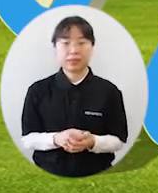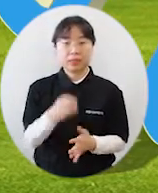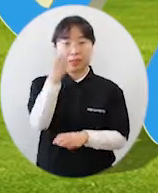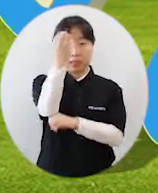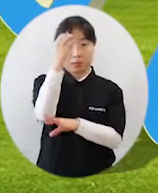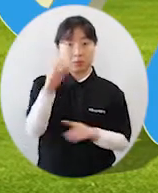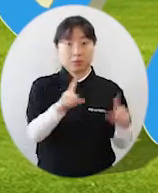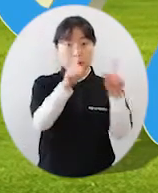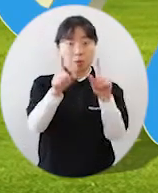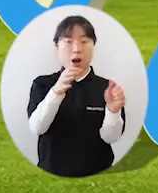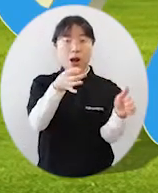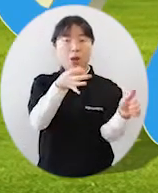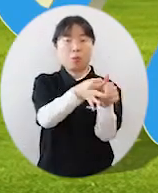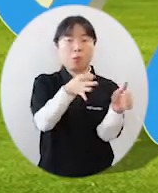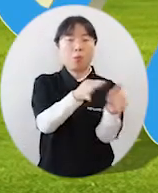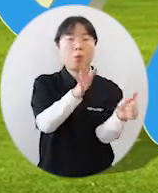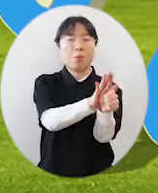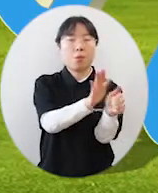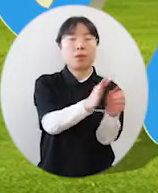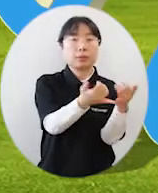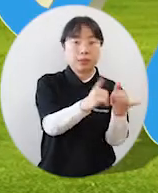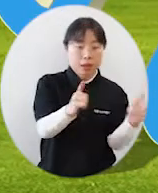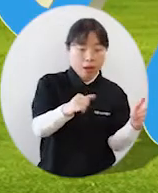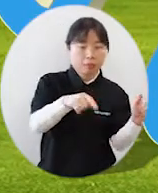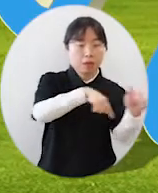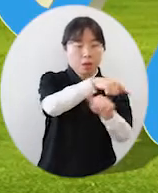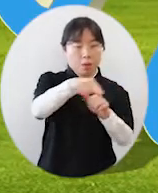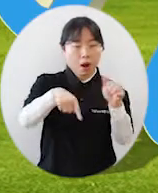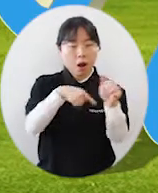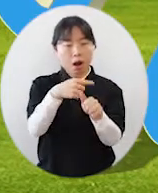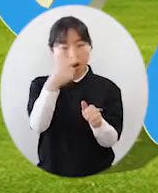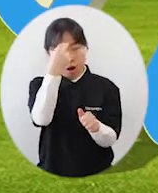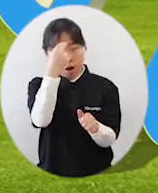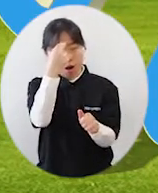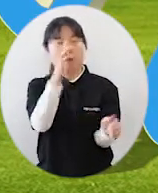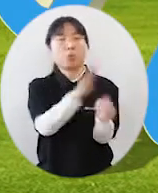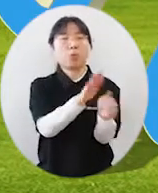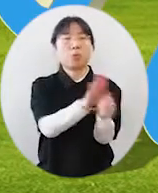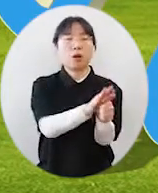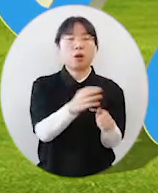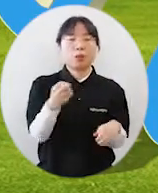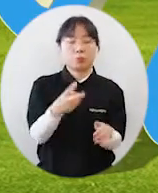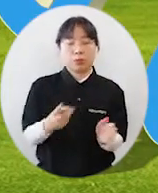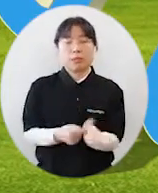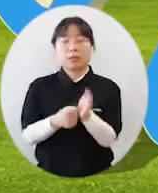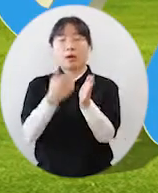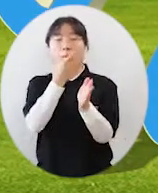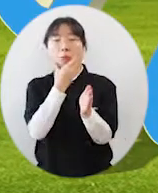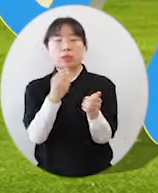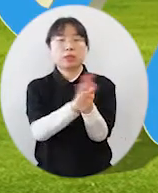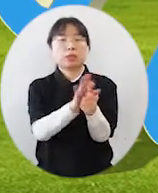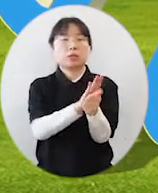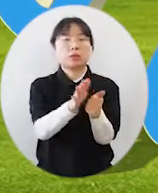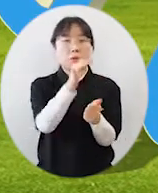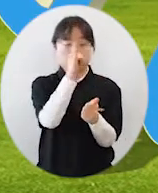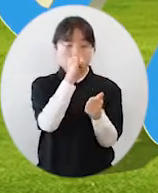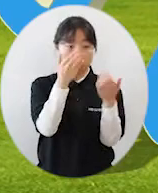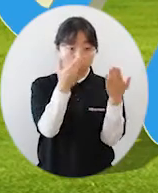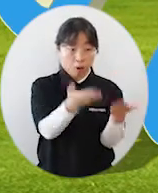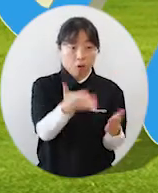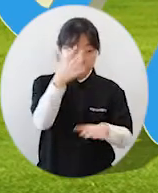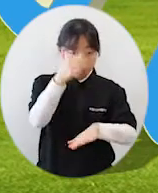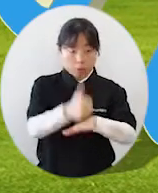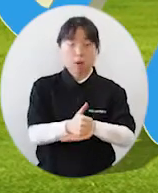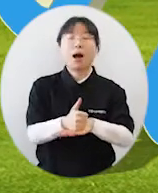신규 수급자 발굴 실적과 기초생활보장 급여 예산 집행 실점 긴급 폭주의 g 펜 시적 등에서 우수한